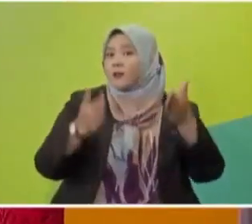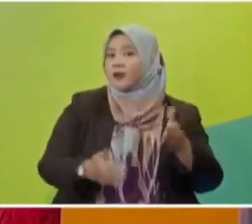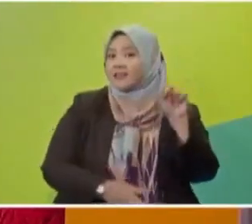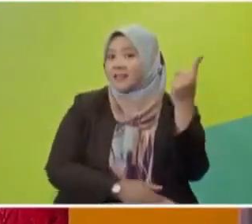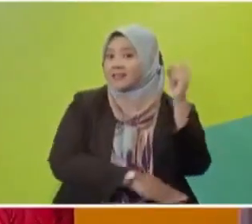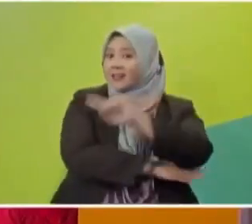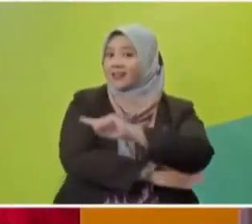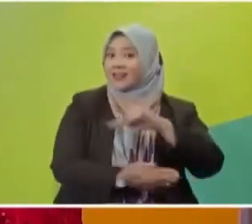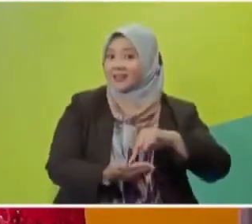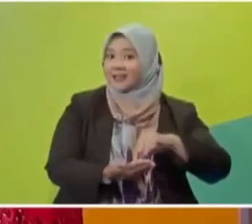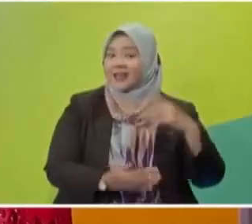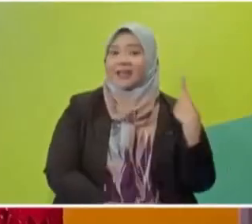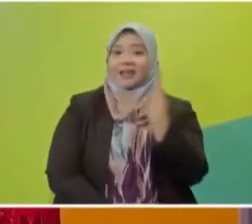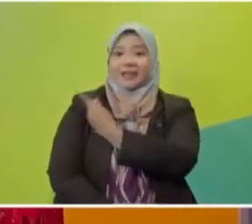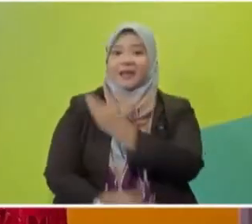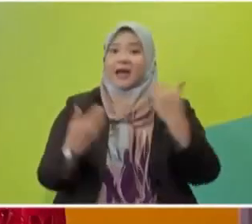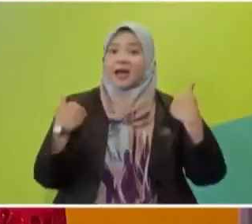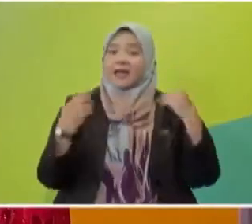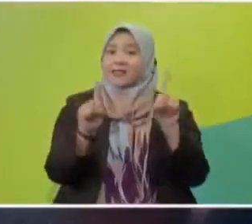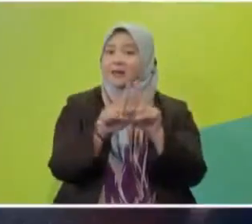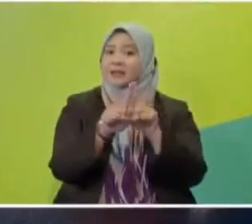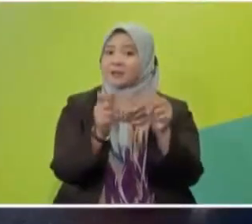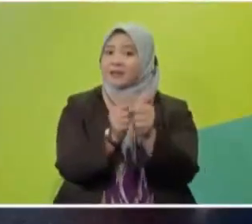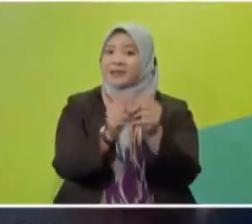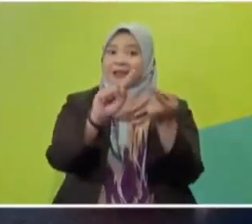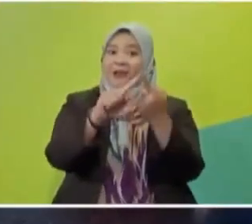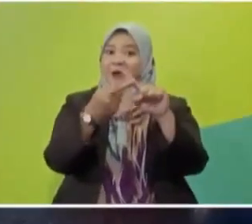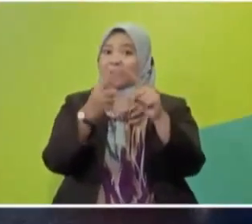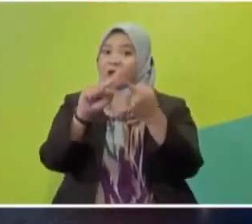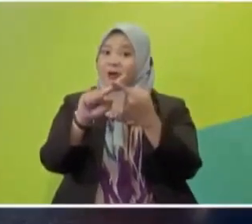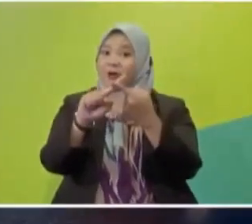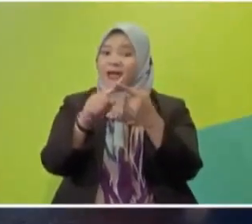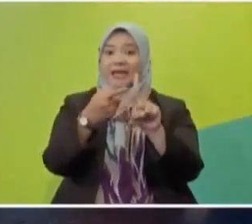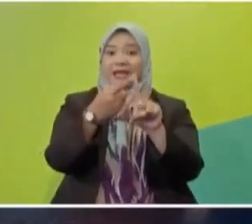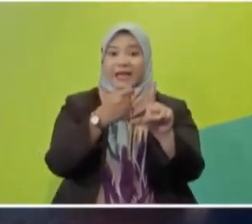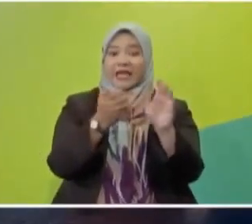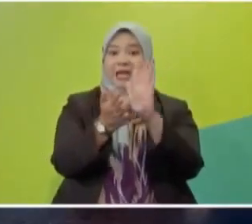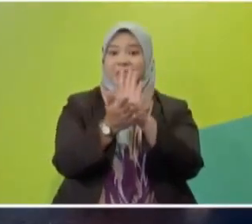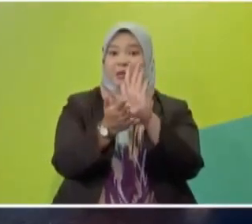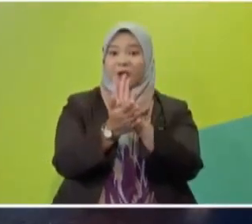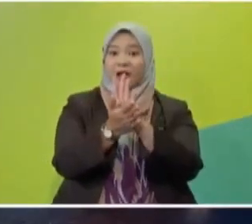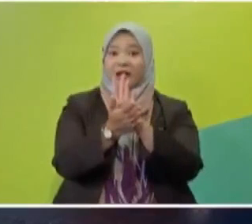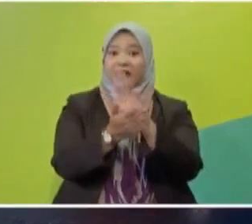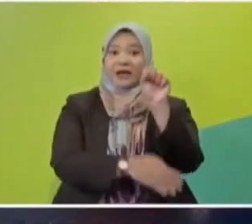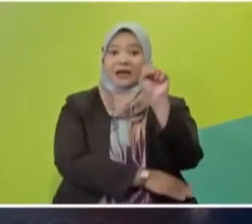4 orang murid dari Sekolah Kebangsaan Seksyen 18 Shah Alam. Ayuh kita berkenalan dengan